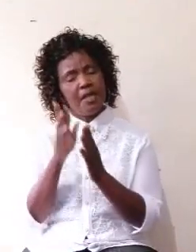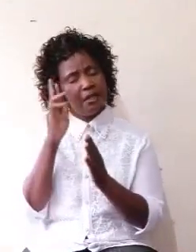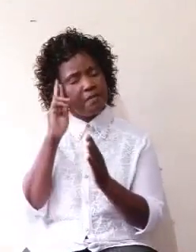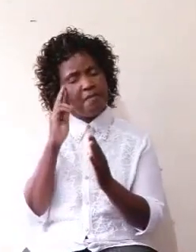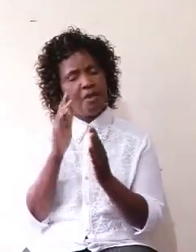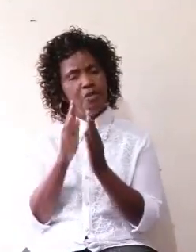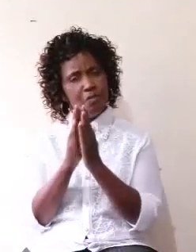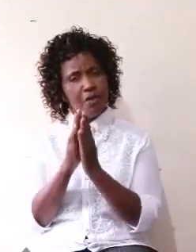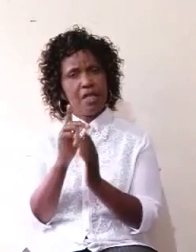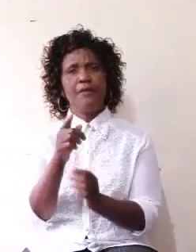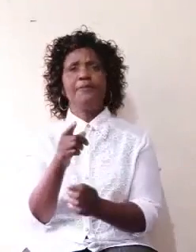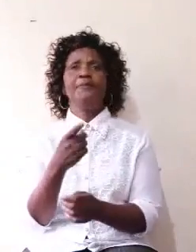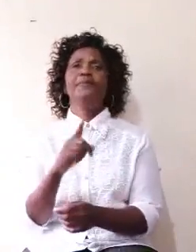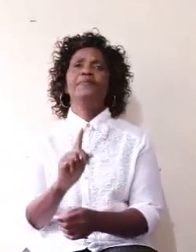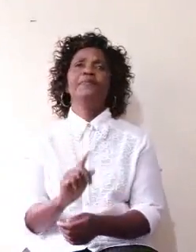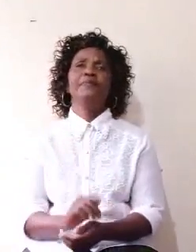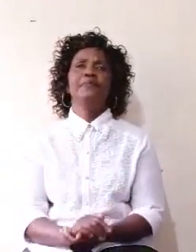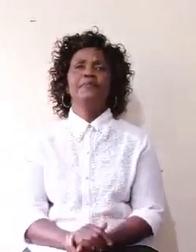seichigarai pasi